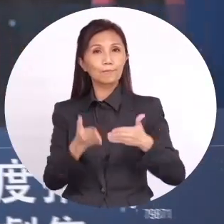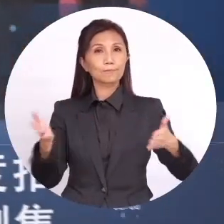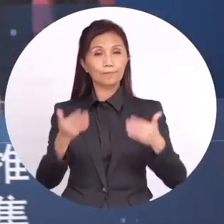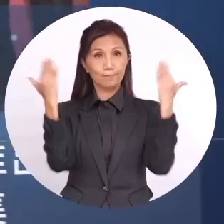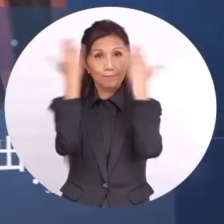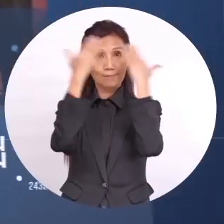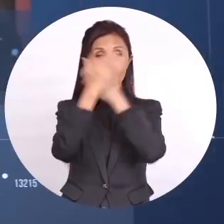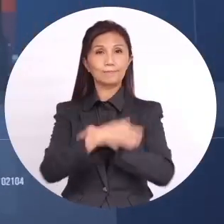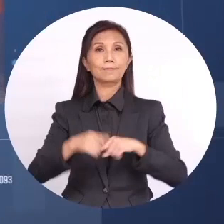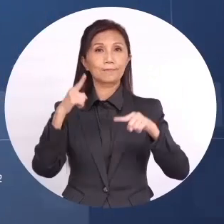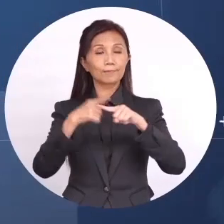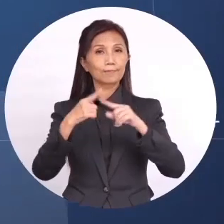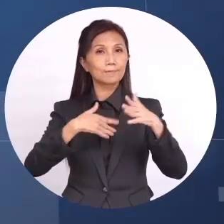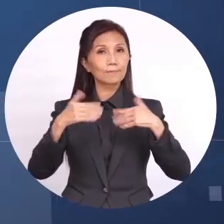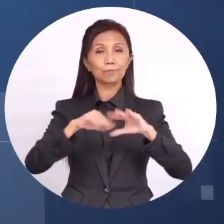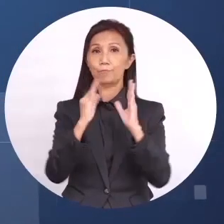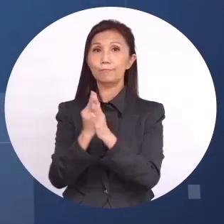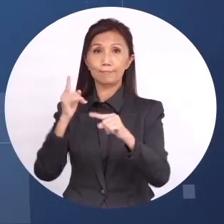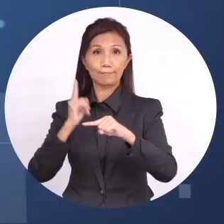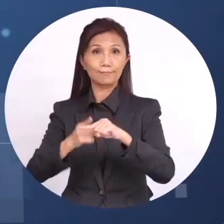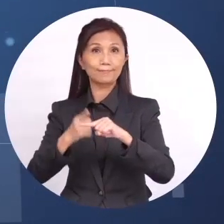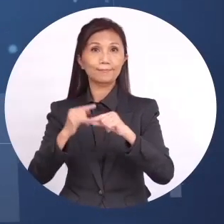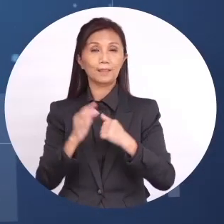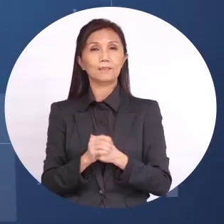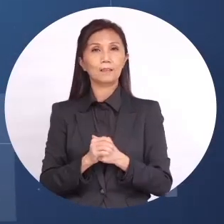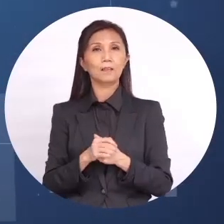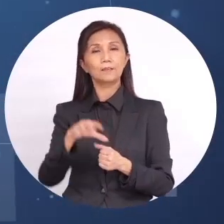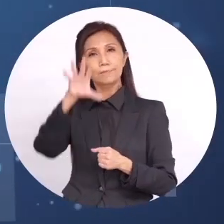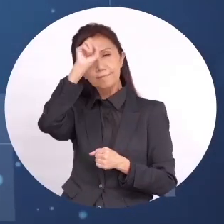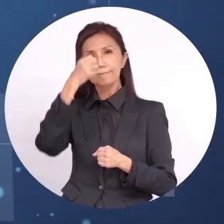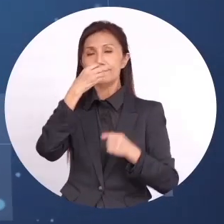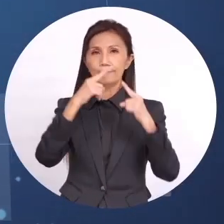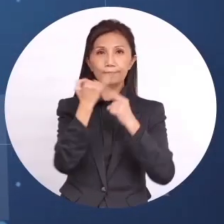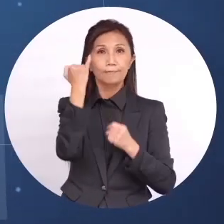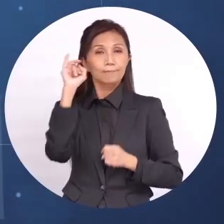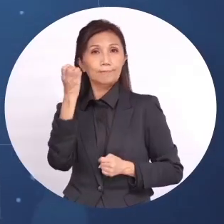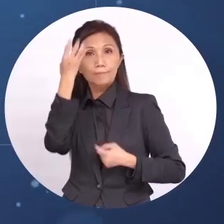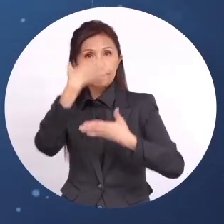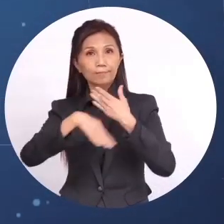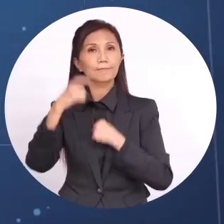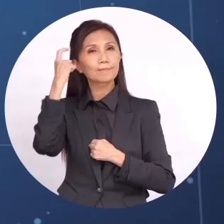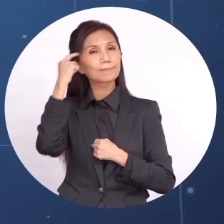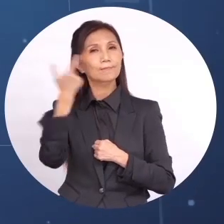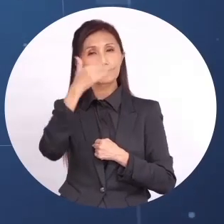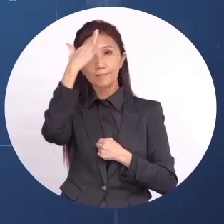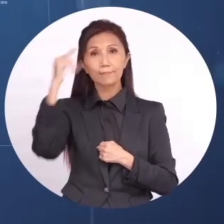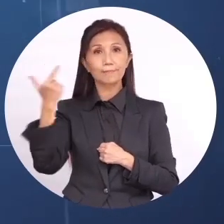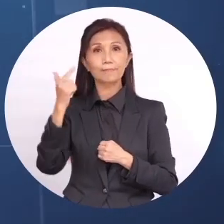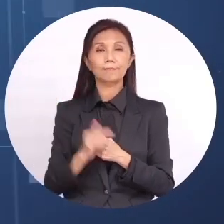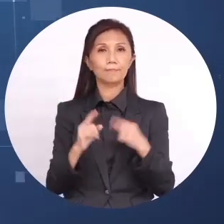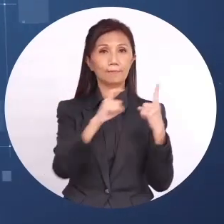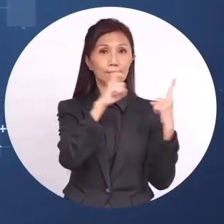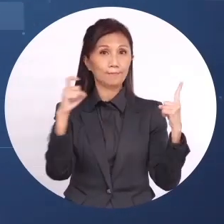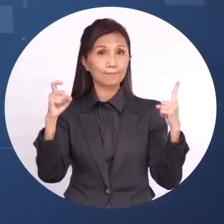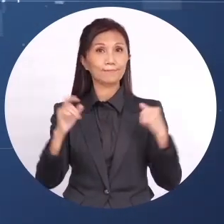集，实况剧是取材自真实的个案，加深市民对反歧视条例的认识和了解。